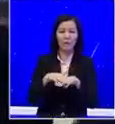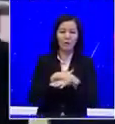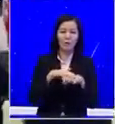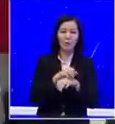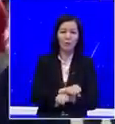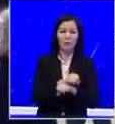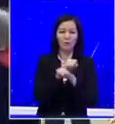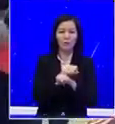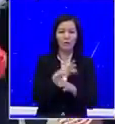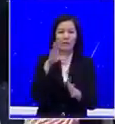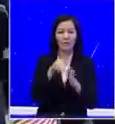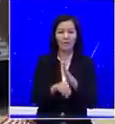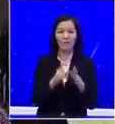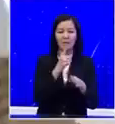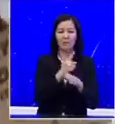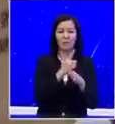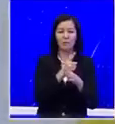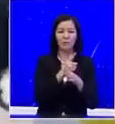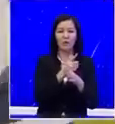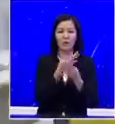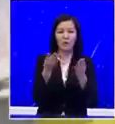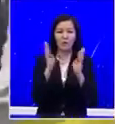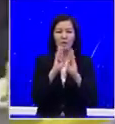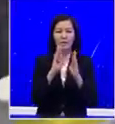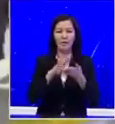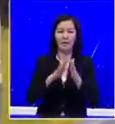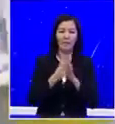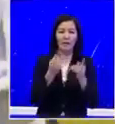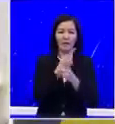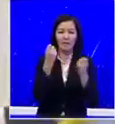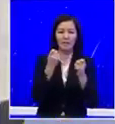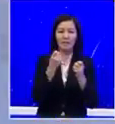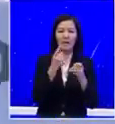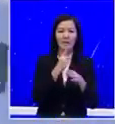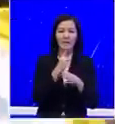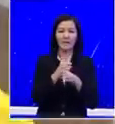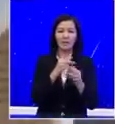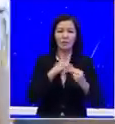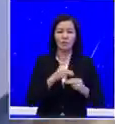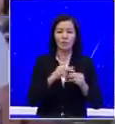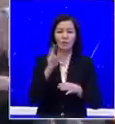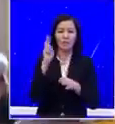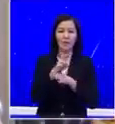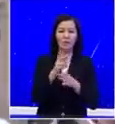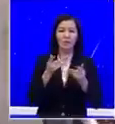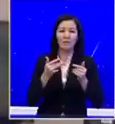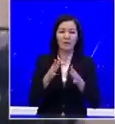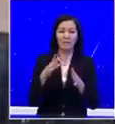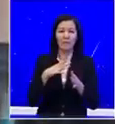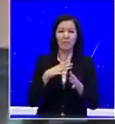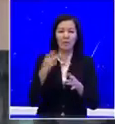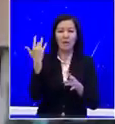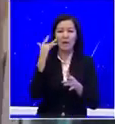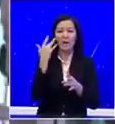толқуына елде енгізілген төтенше жағдай себеп. Олар биліктен карантин режимін тоқтатып, жұмысқа шығаруды талап етіп отыр. Айта кетейік,